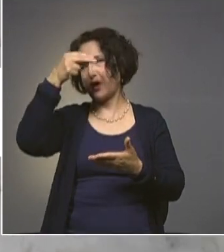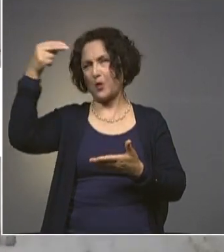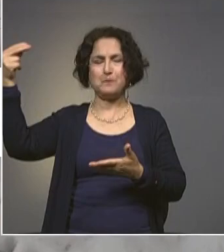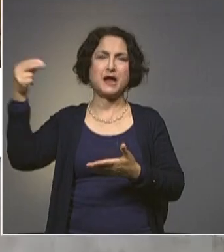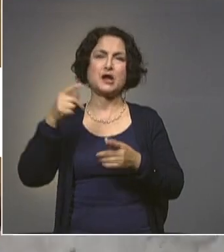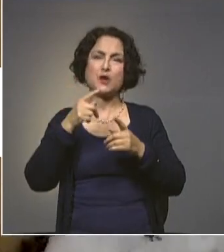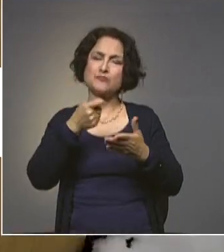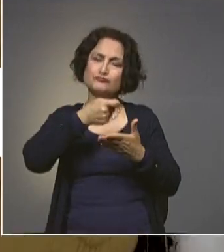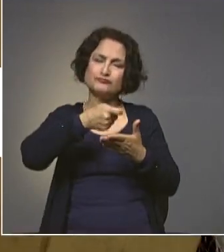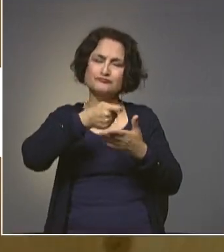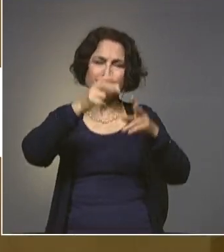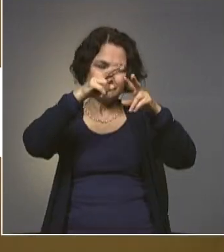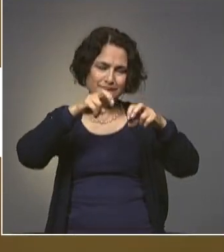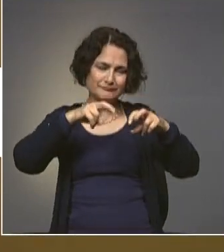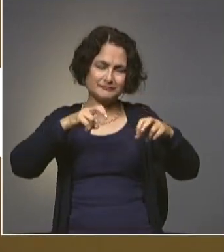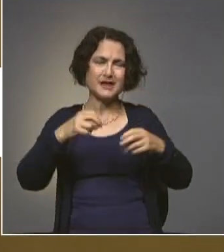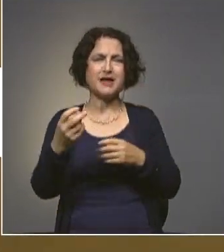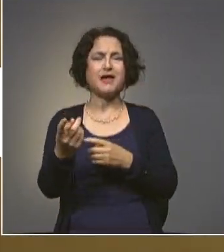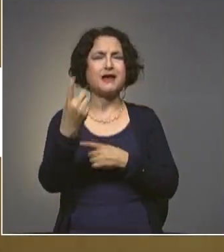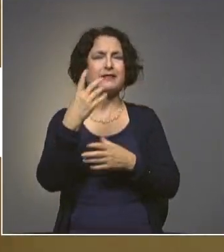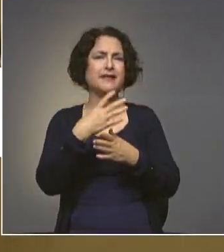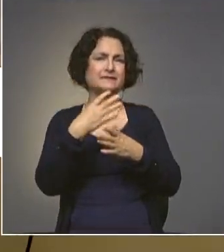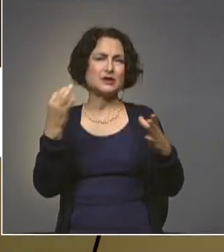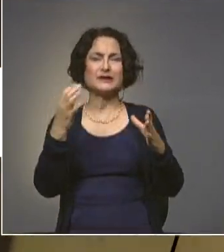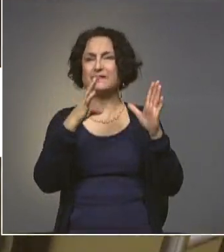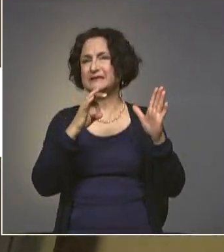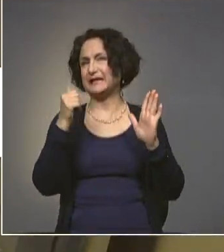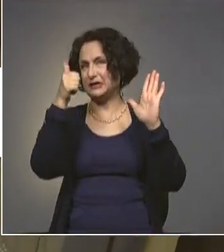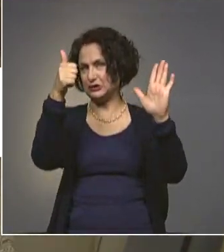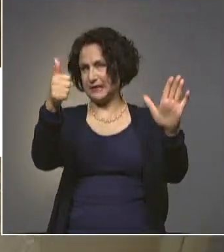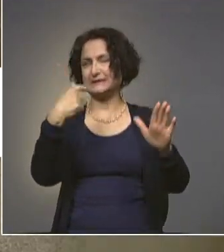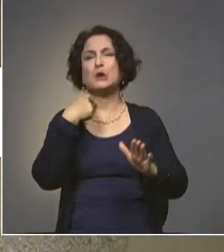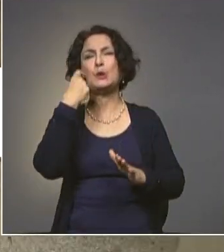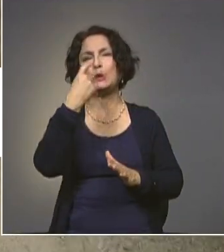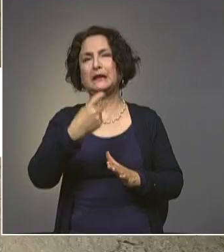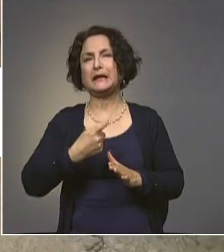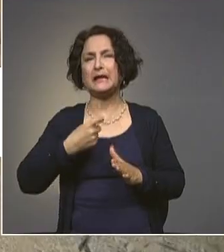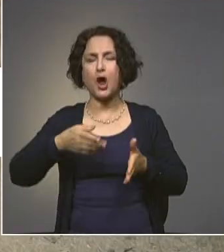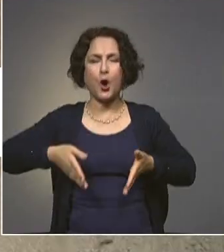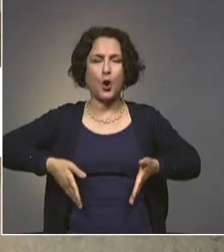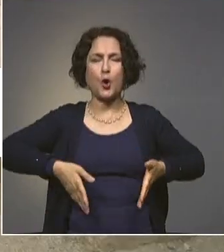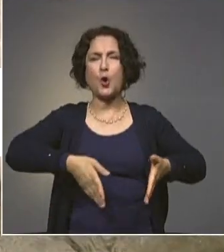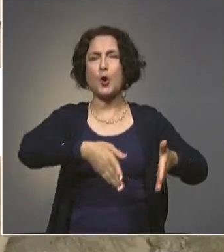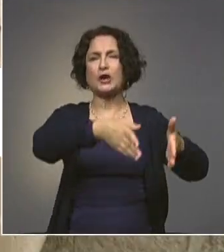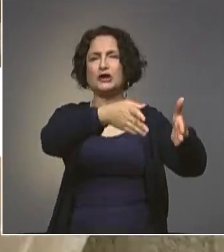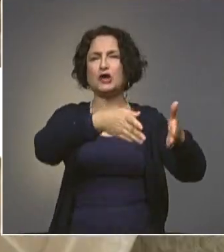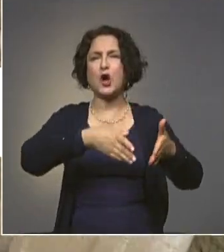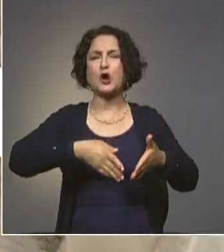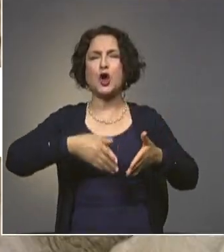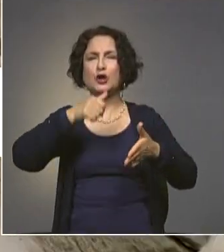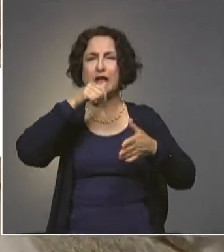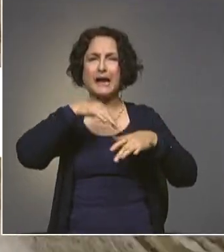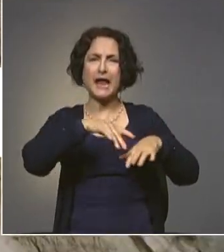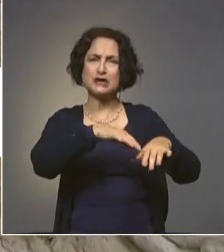гробницата. Проучвана е още през 1996 година. Коридора е изработен от речни камъни с скалова